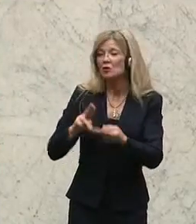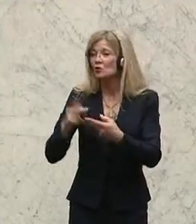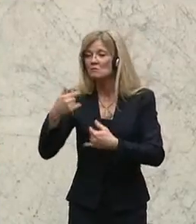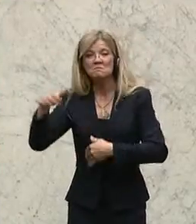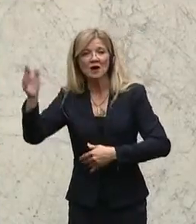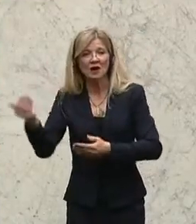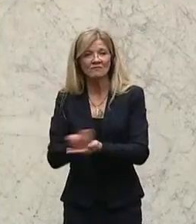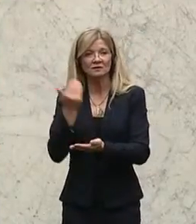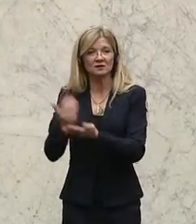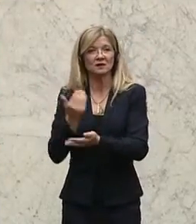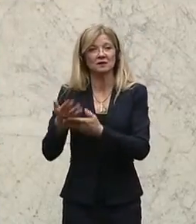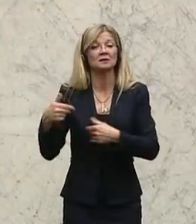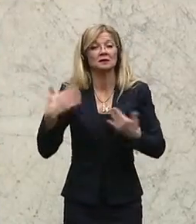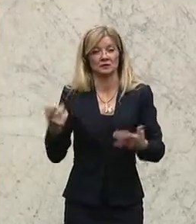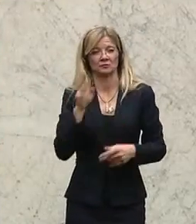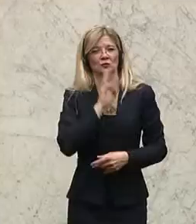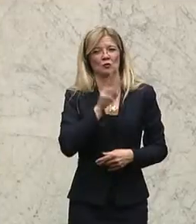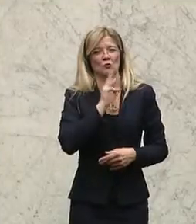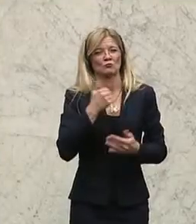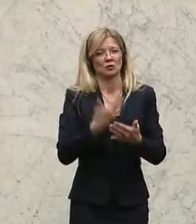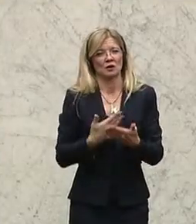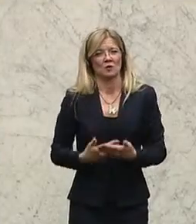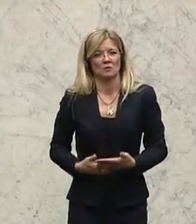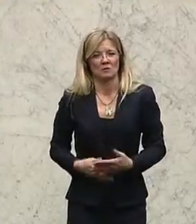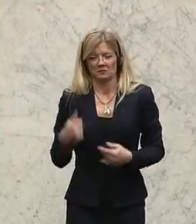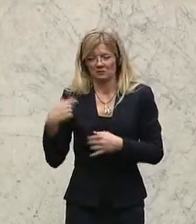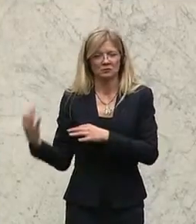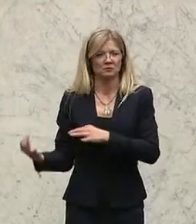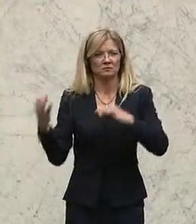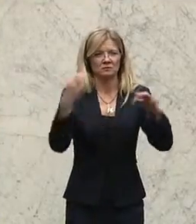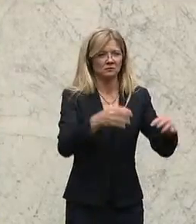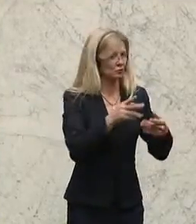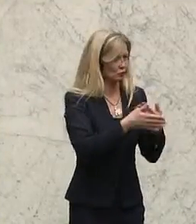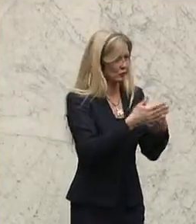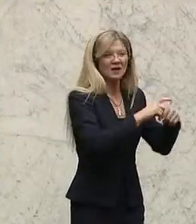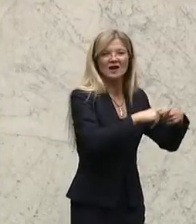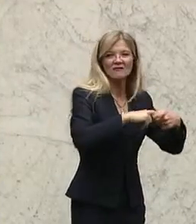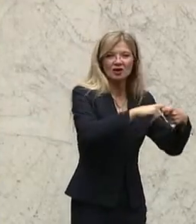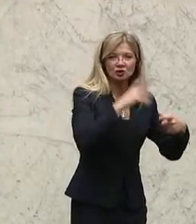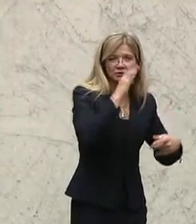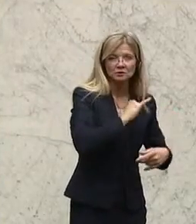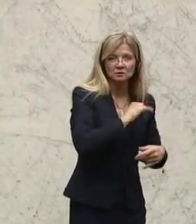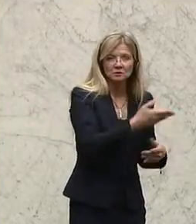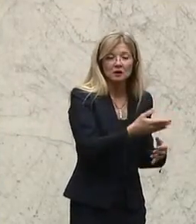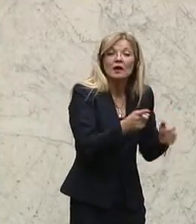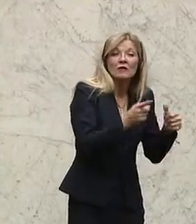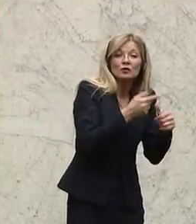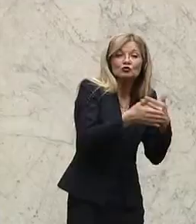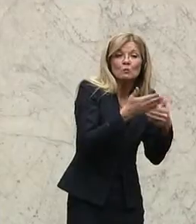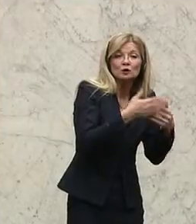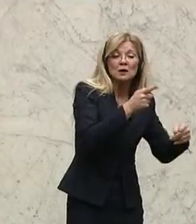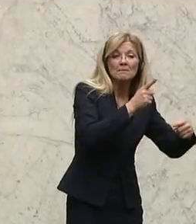sehr seltsame Argumentation hinein. Wenn ich das übertrage zum Beispiel auf gewerkschaftliche Interessen, was würde sein, wenn man die